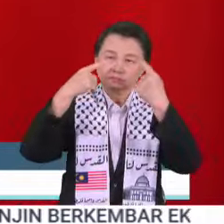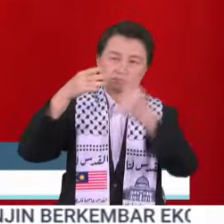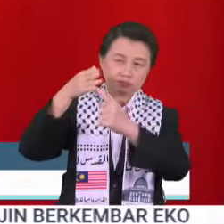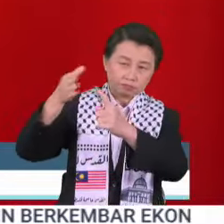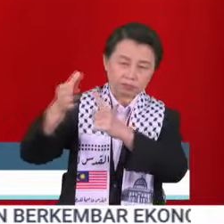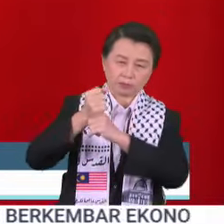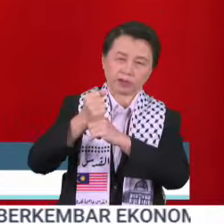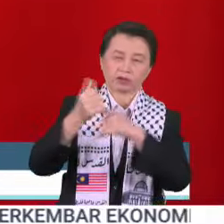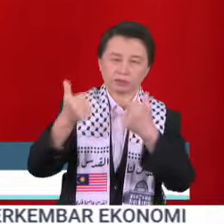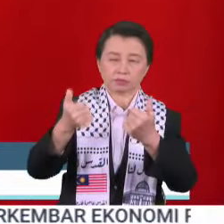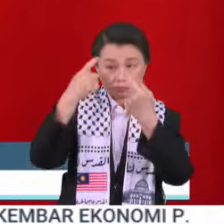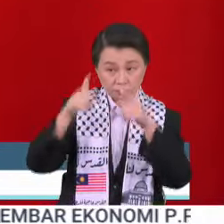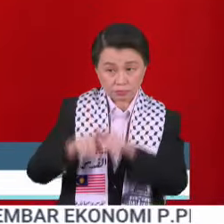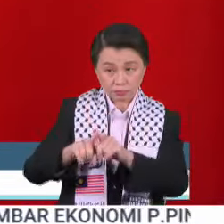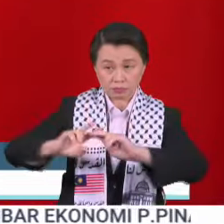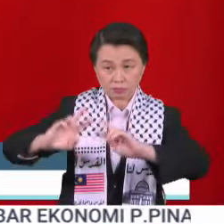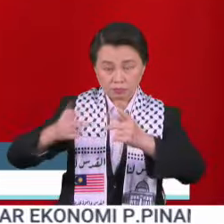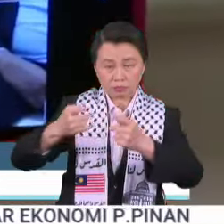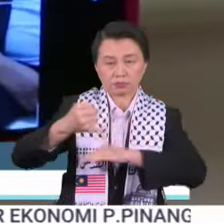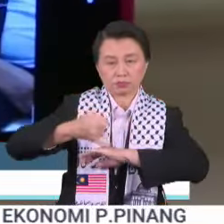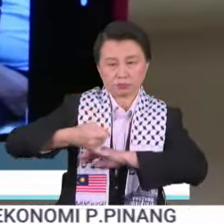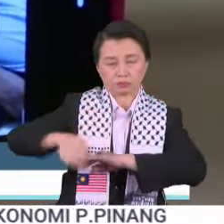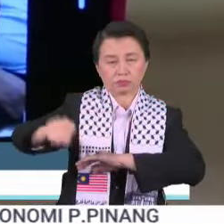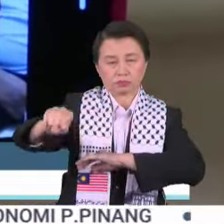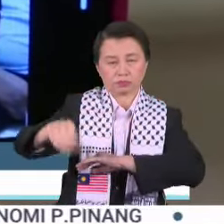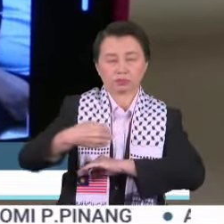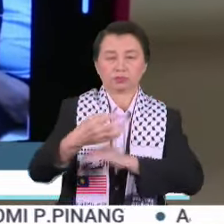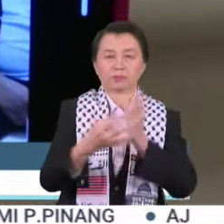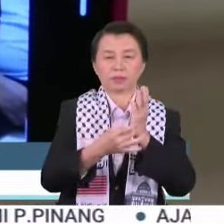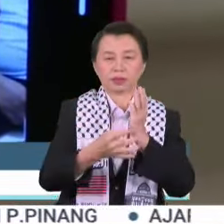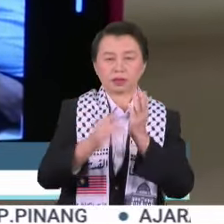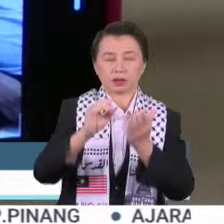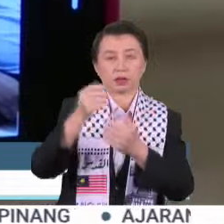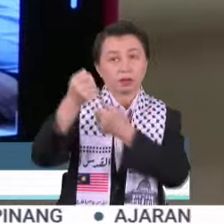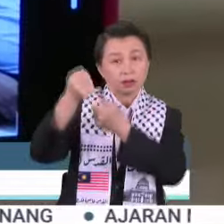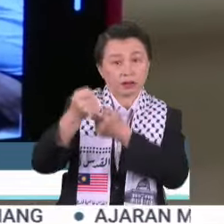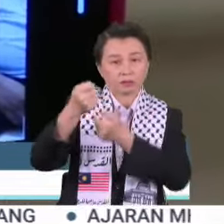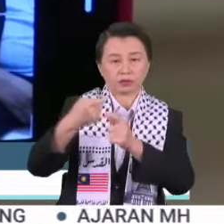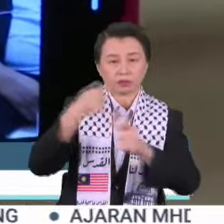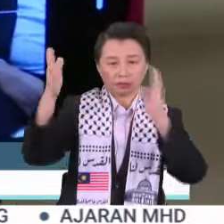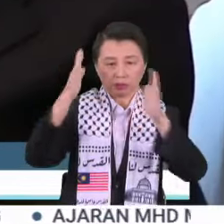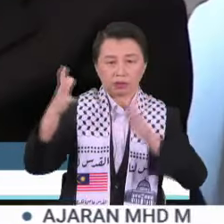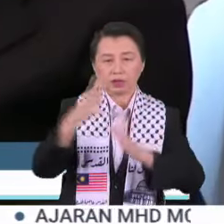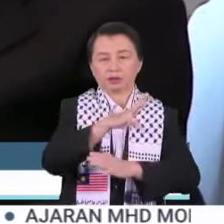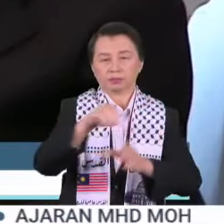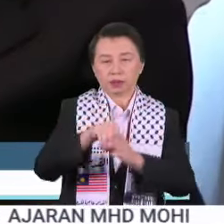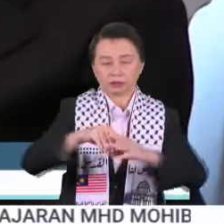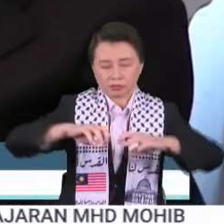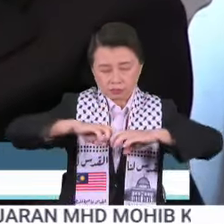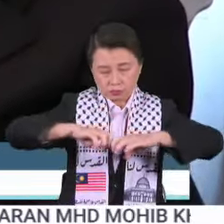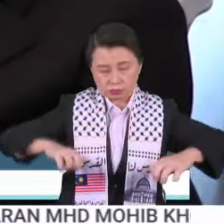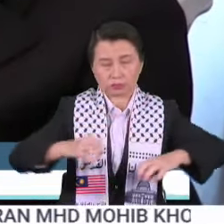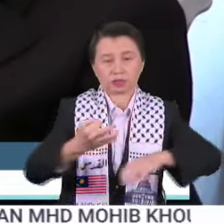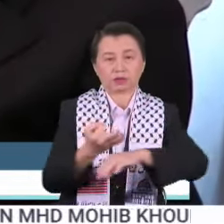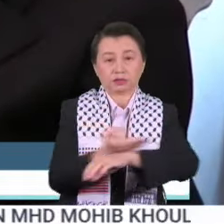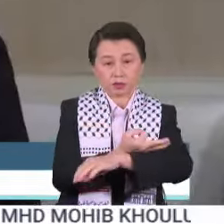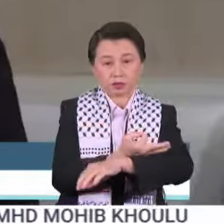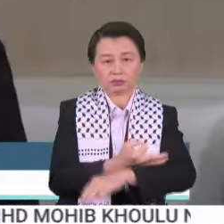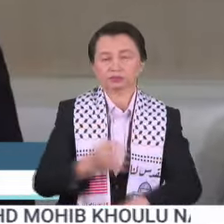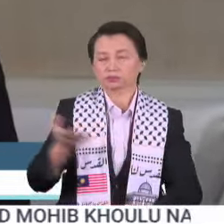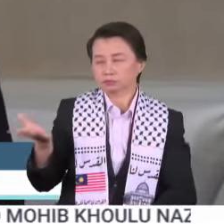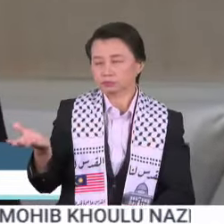secara prinsip bersetuju meningkatkan import minyak sawit serta beberapa komoditi lain dari Malaysia termasuk durian segar. Datuk Seri Fadilah yang